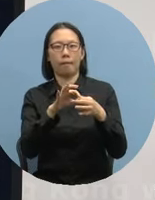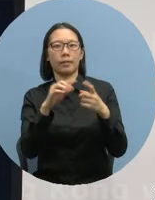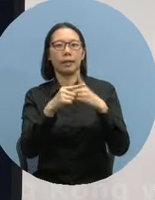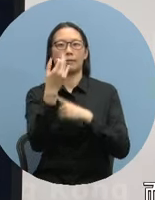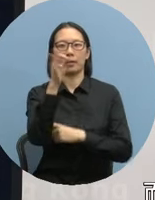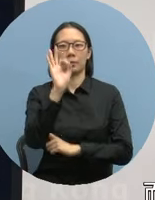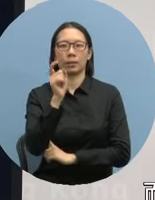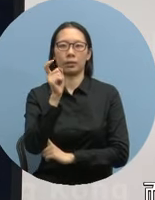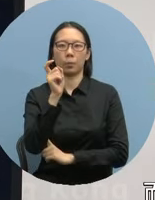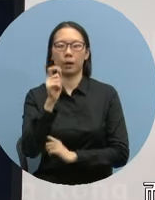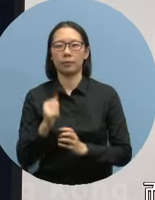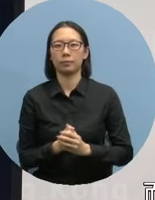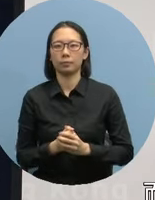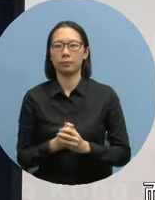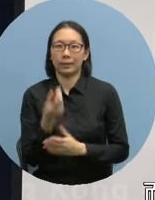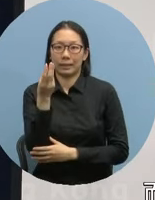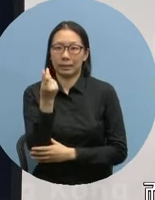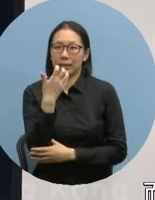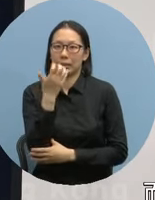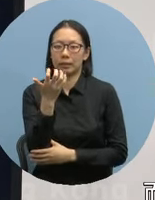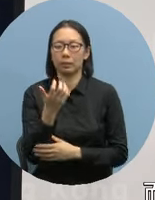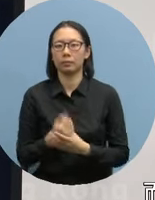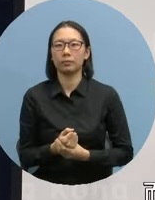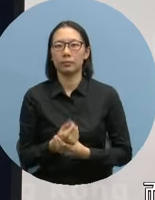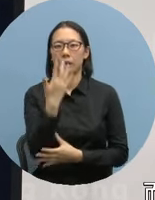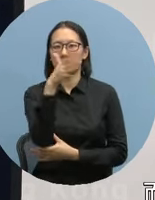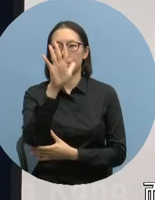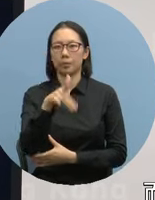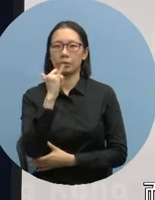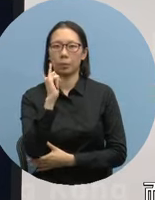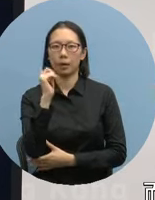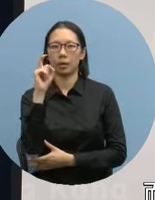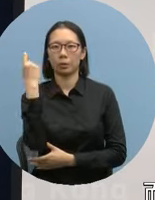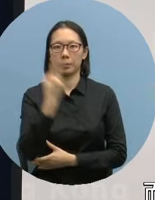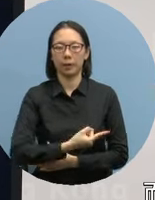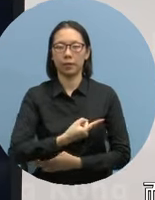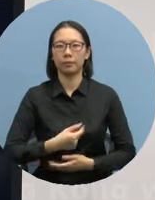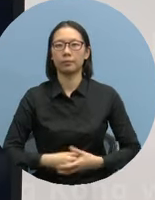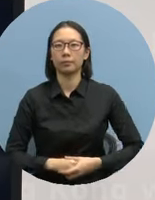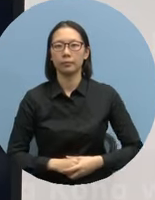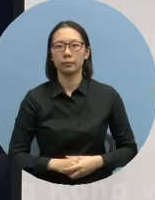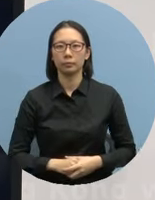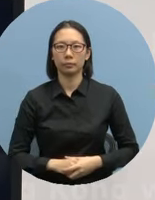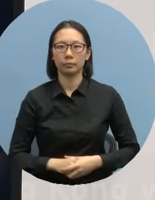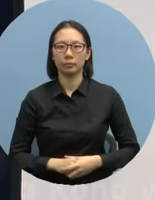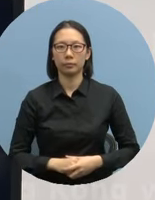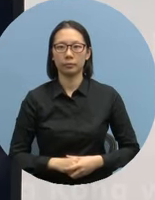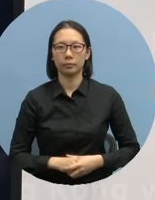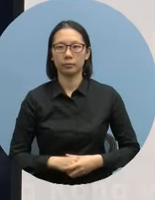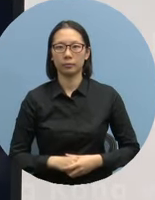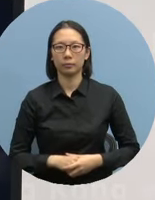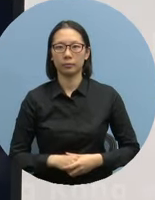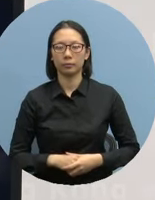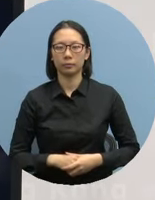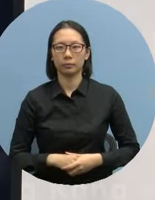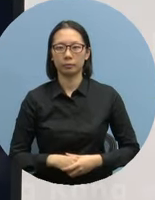的，而损失金额总共大约呢有5690万。骗徒呢主要是假